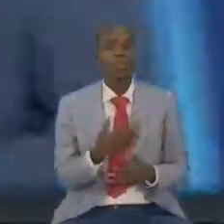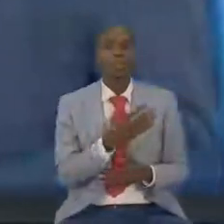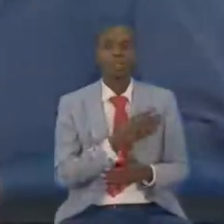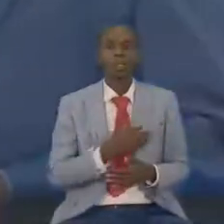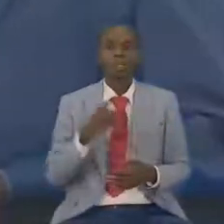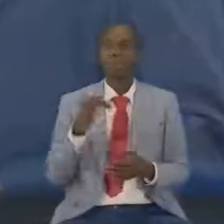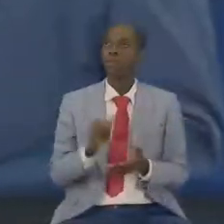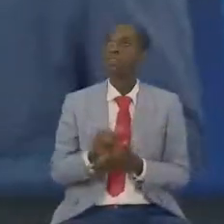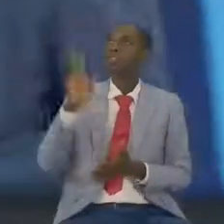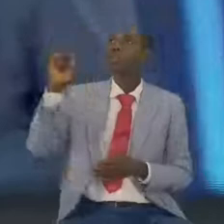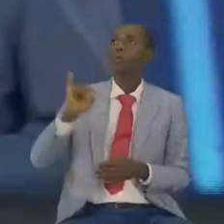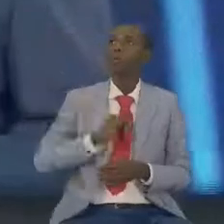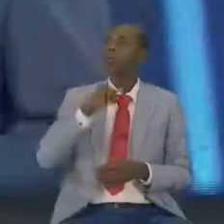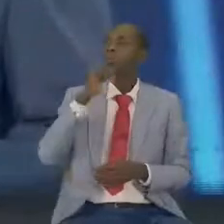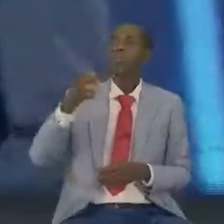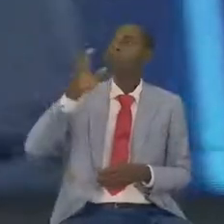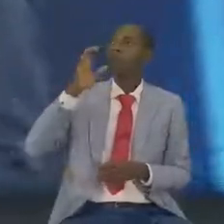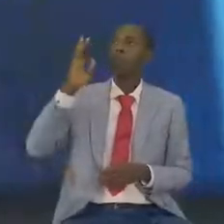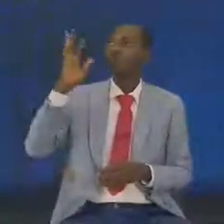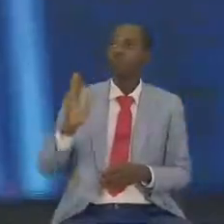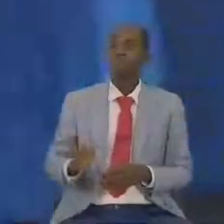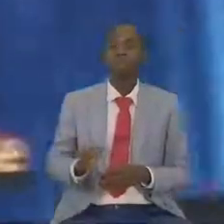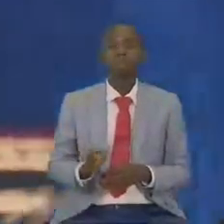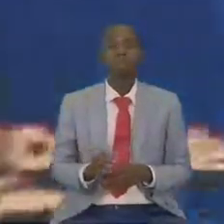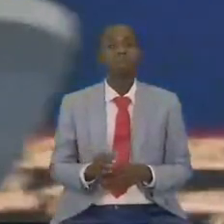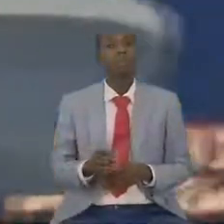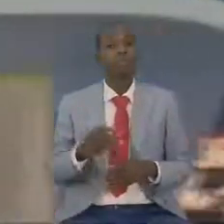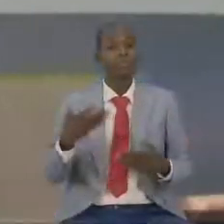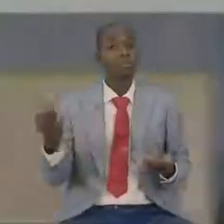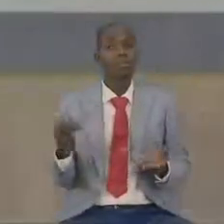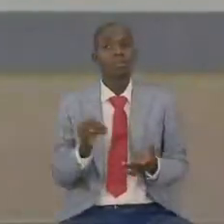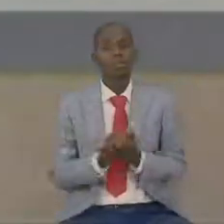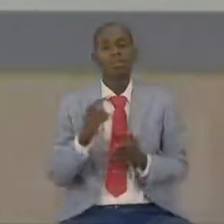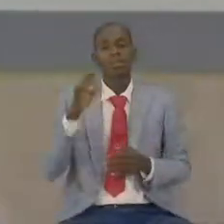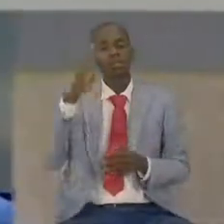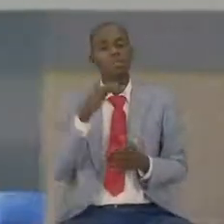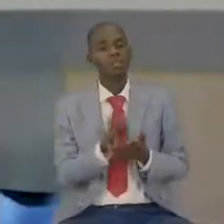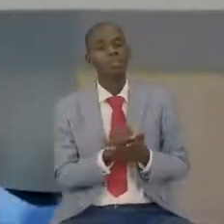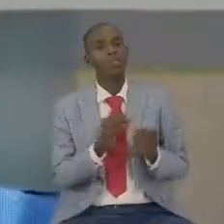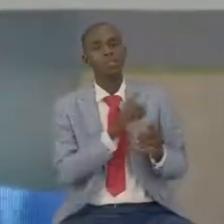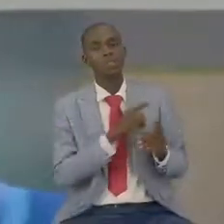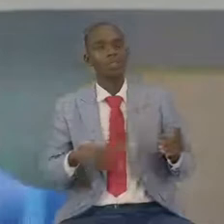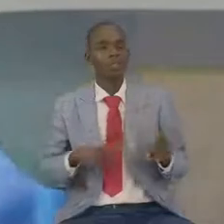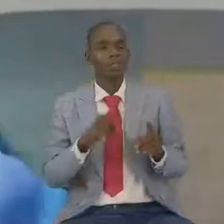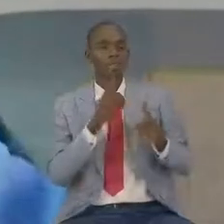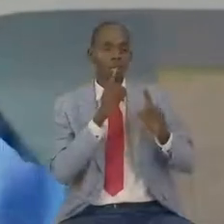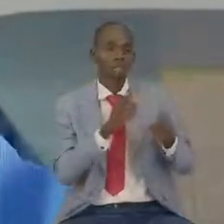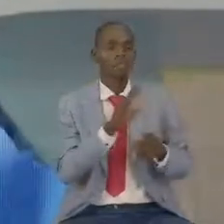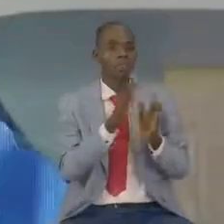tu dis, non, non, non, je ne suis pas ivre, pasteur. D'accord, que Dieu exauce ta prière, je ne crois pas.